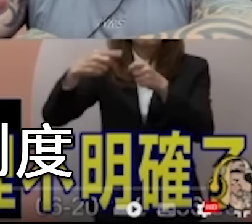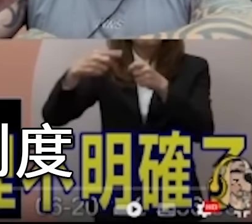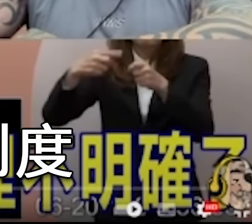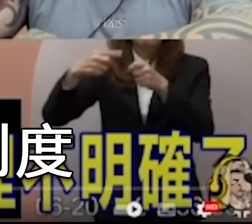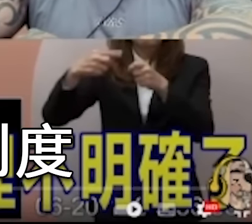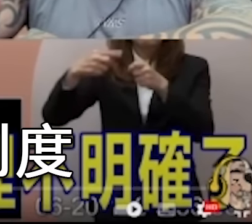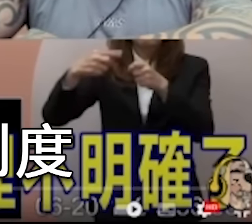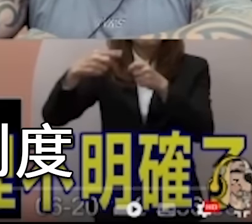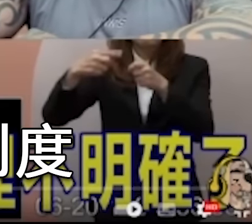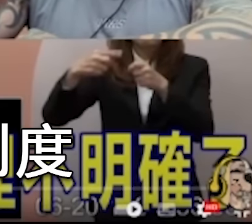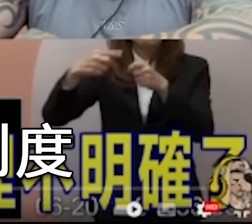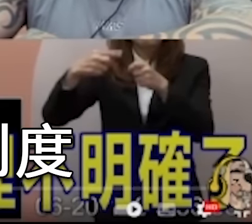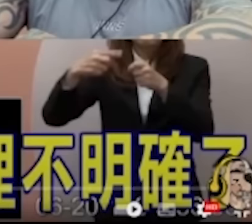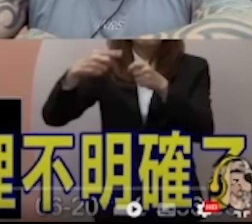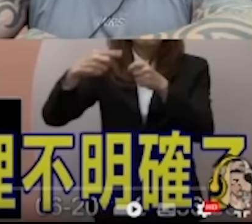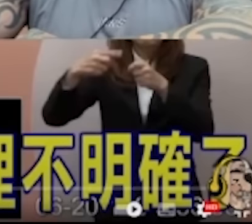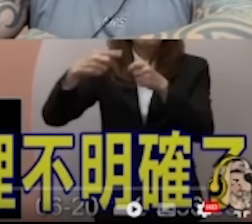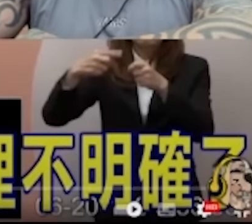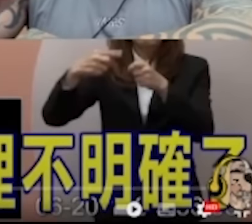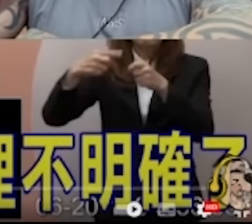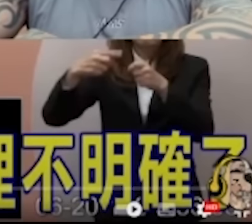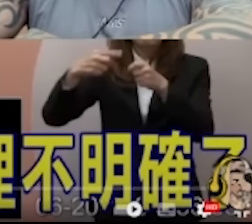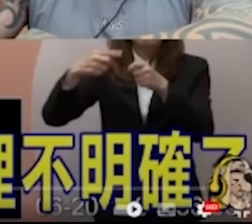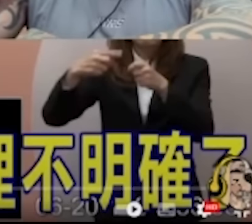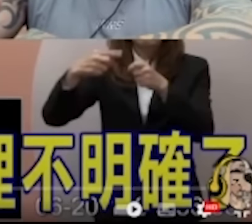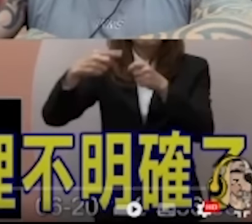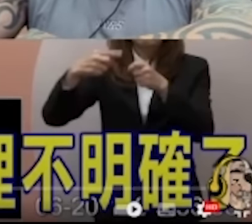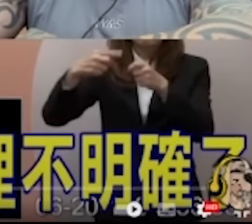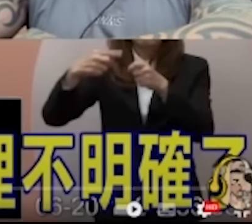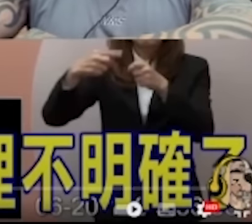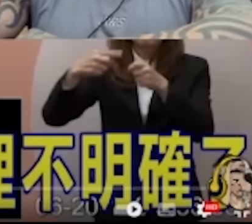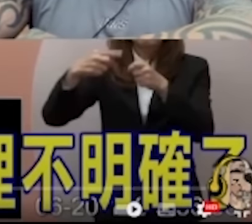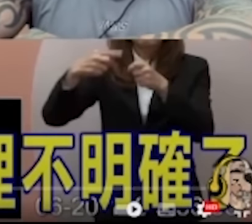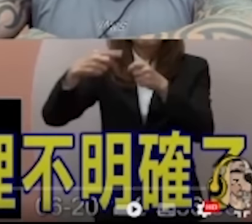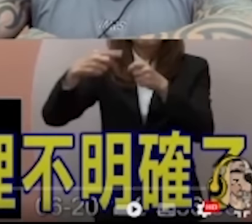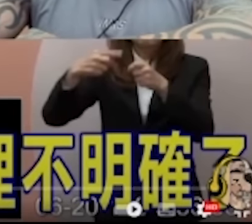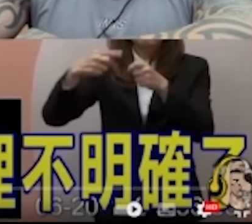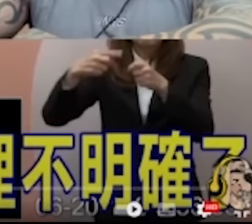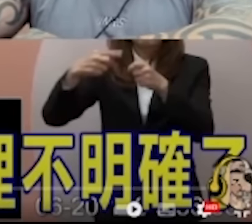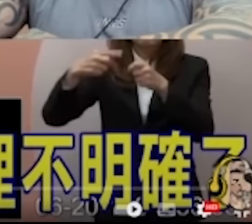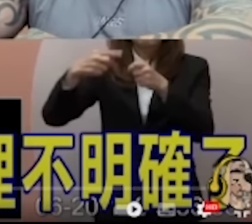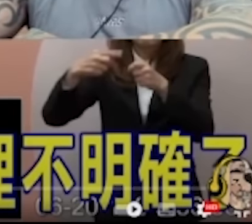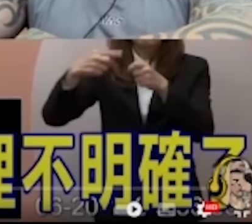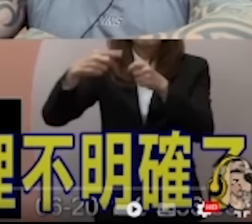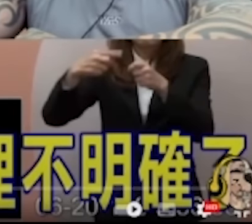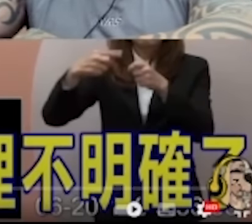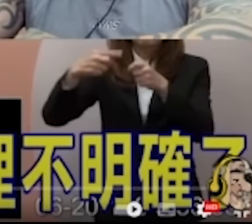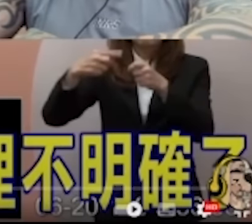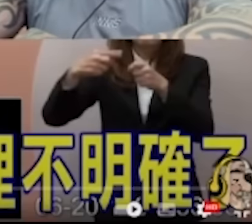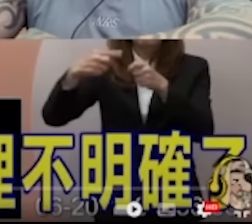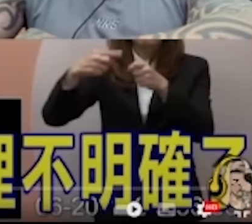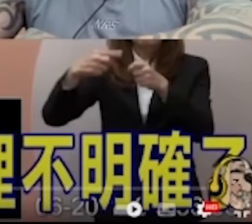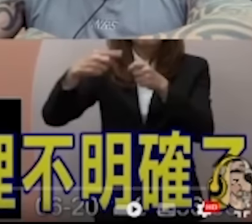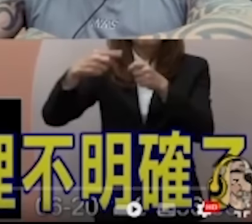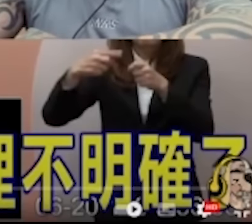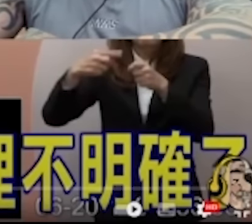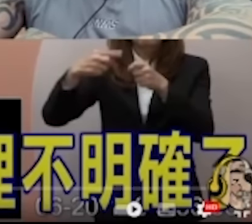要建台湾真的要建立听证调查制度。要强化监督能量。现在你跟我说滥权，